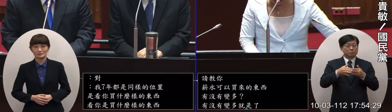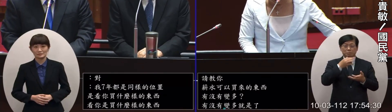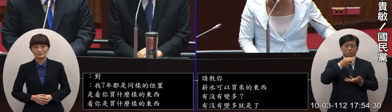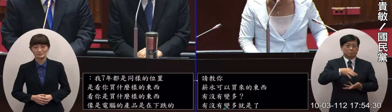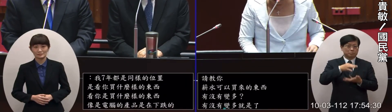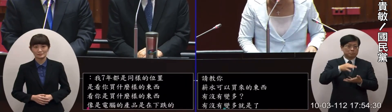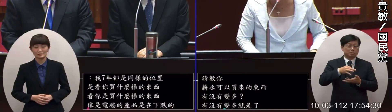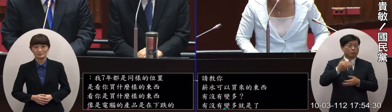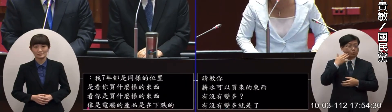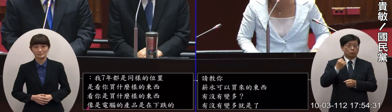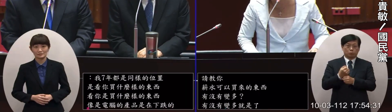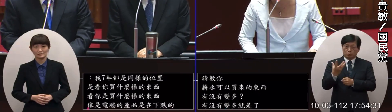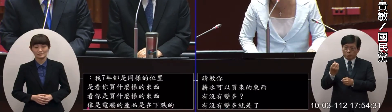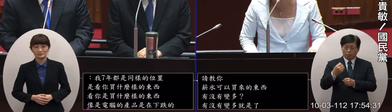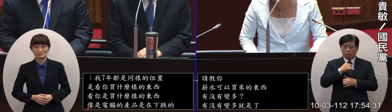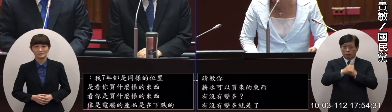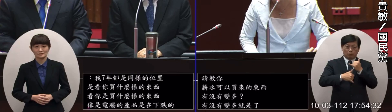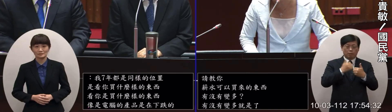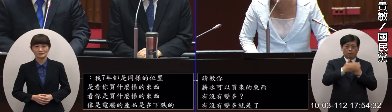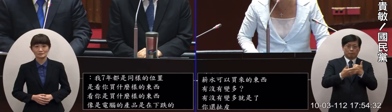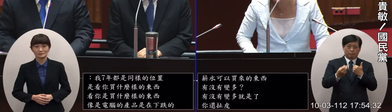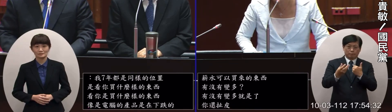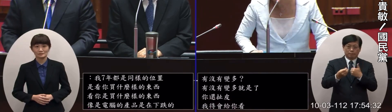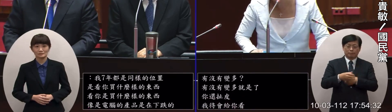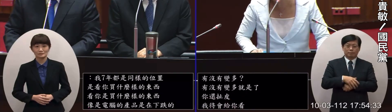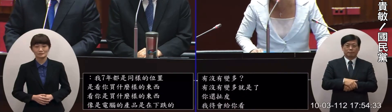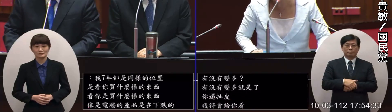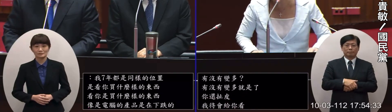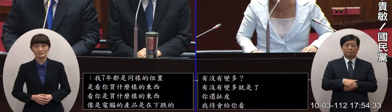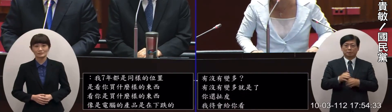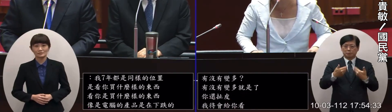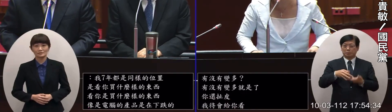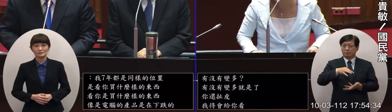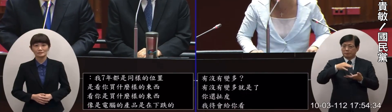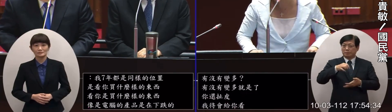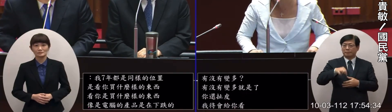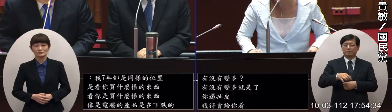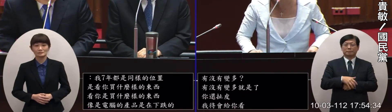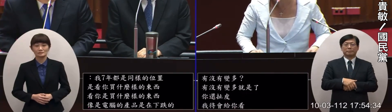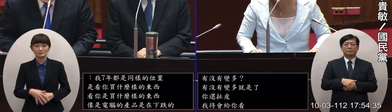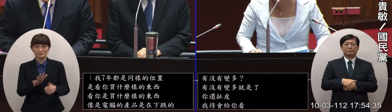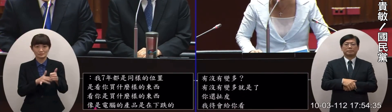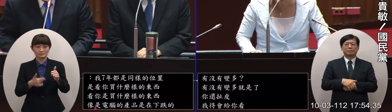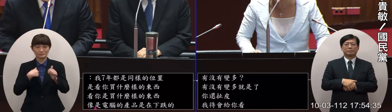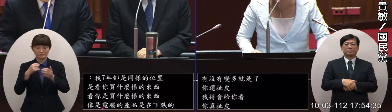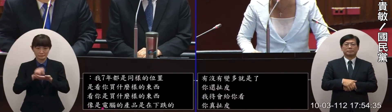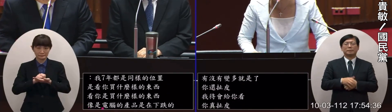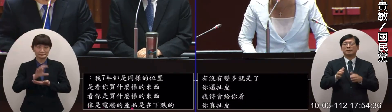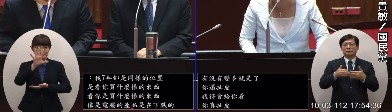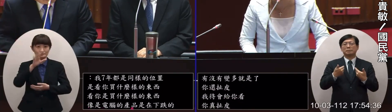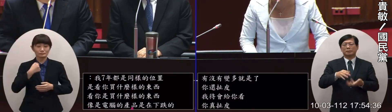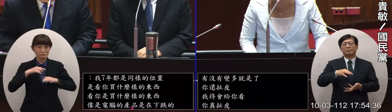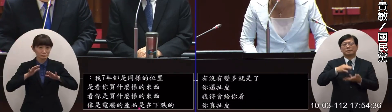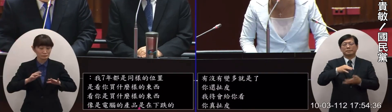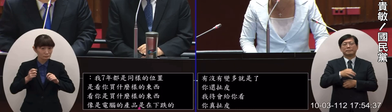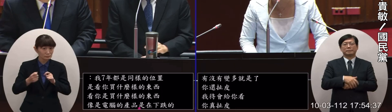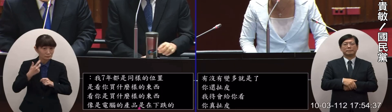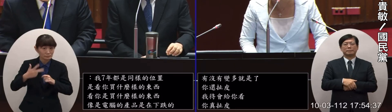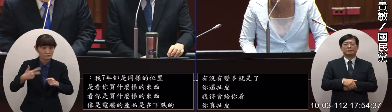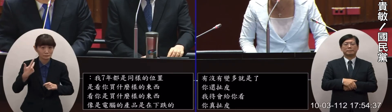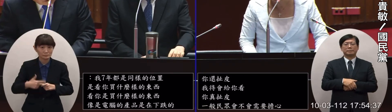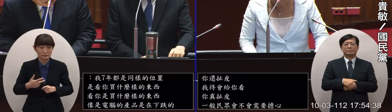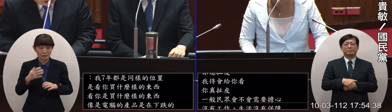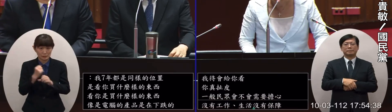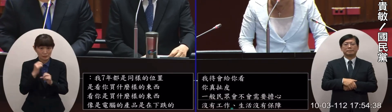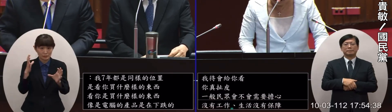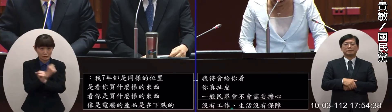心？就是没有工作，生活没有保障，需不需要担心？ 哎，跟那个委员报告一下， 需不需要担心？ 我们七年来的失业率